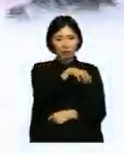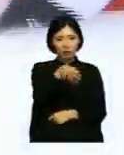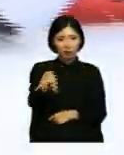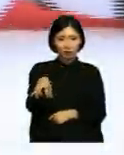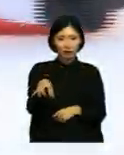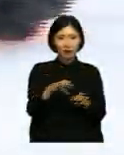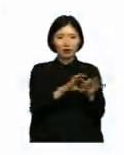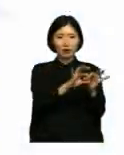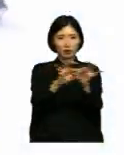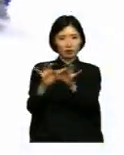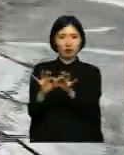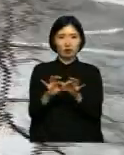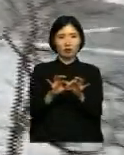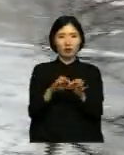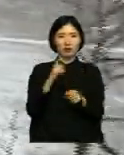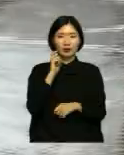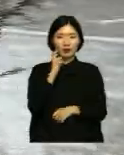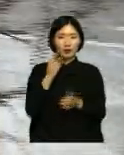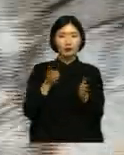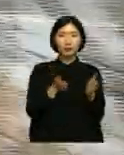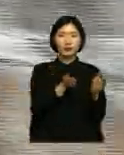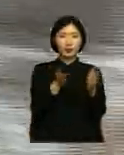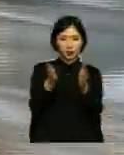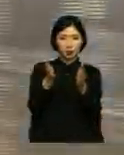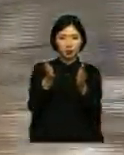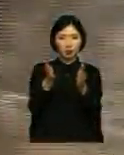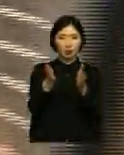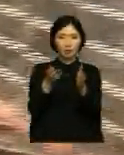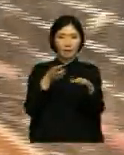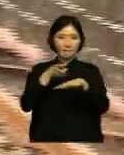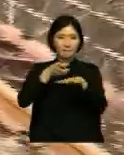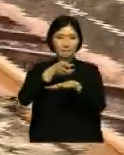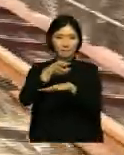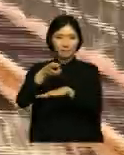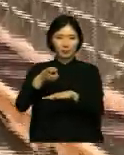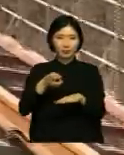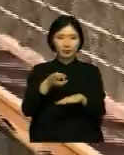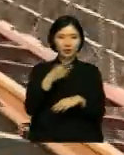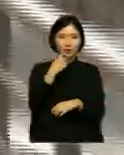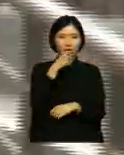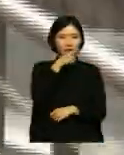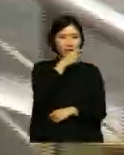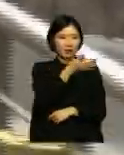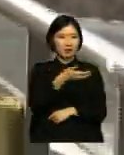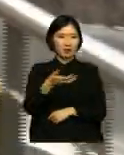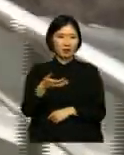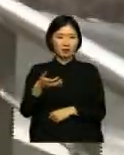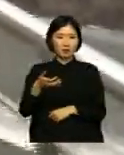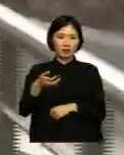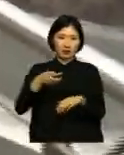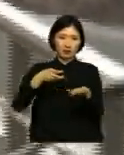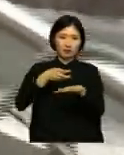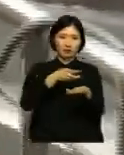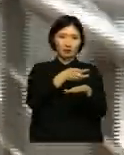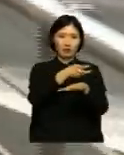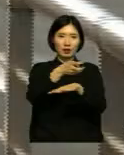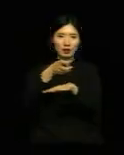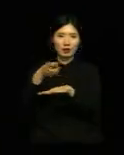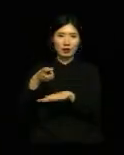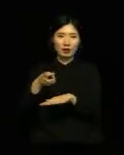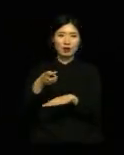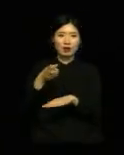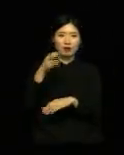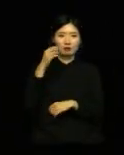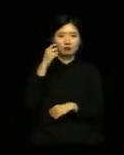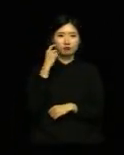해주기 때문에 그리고 또 예쁜 길로 저희가 이제 가게 돼요. 그러니까 북한강길 따라 쭉 진행이 되기 때문에 경치가 일단